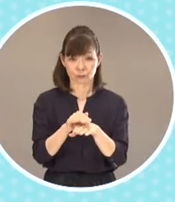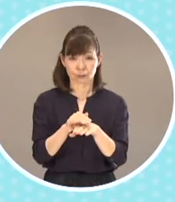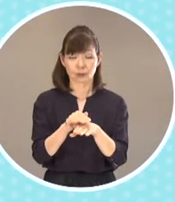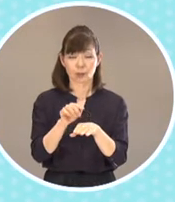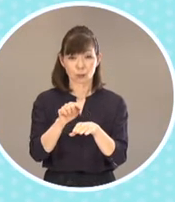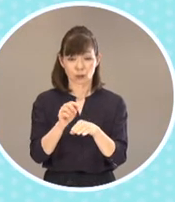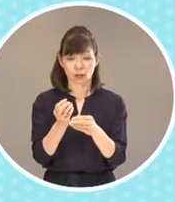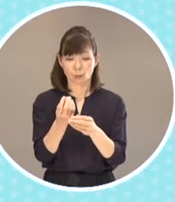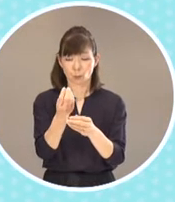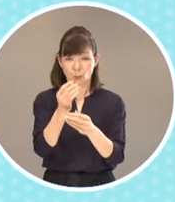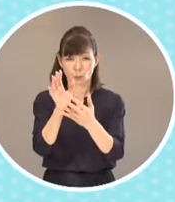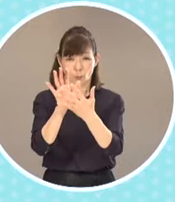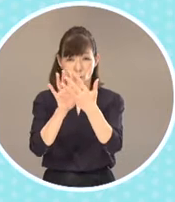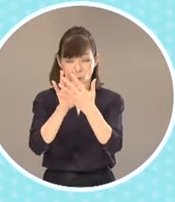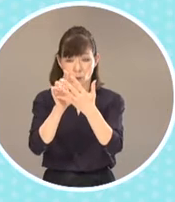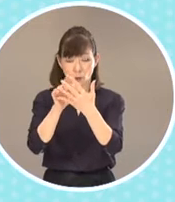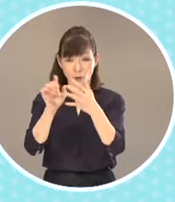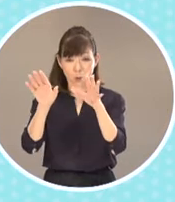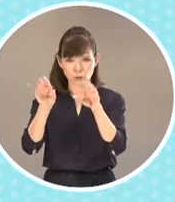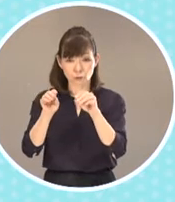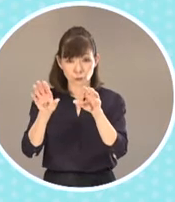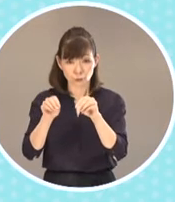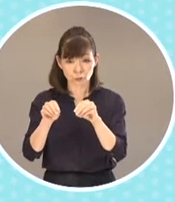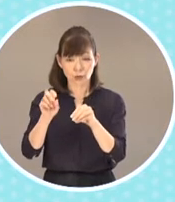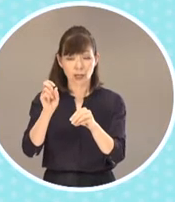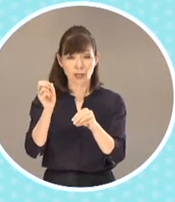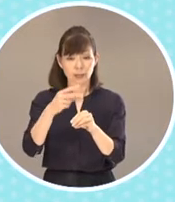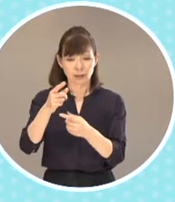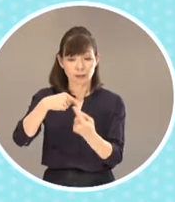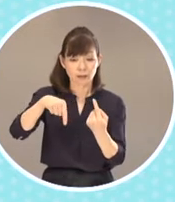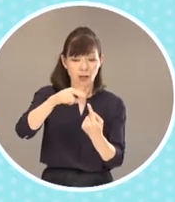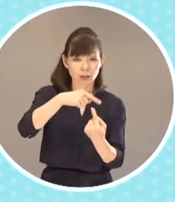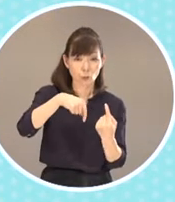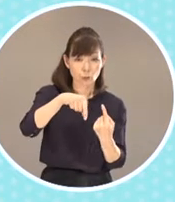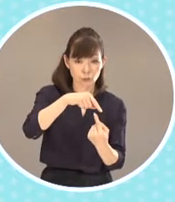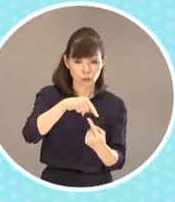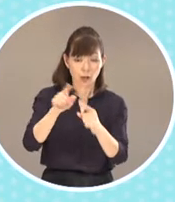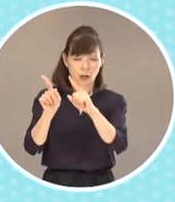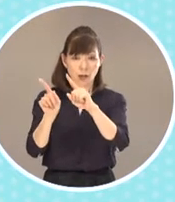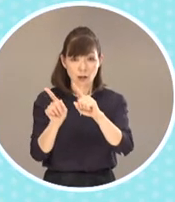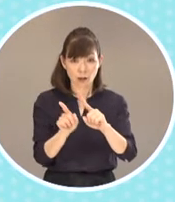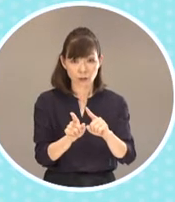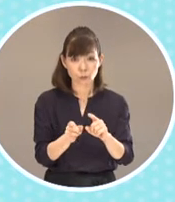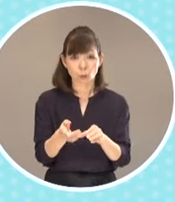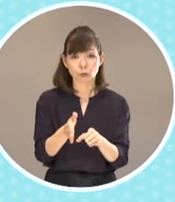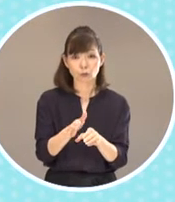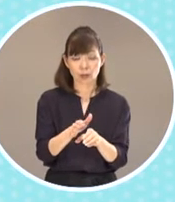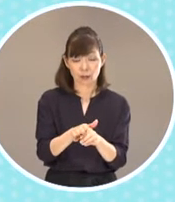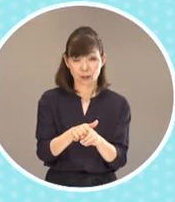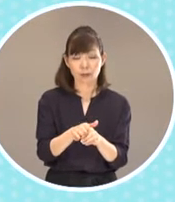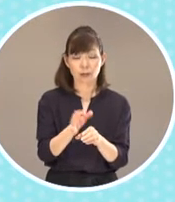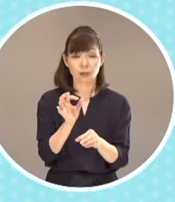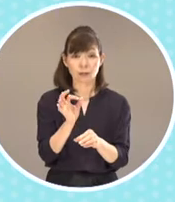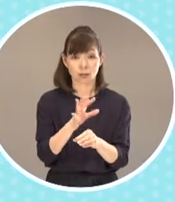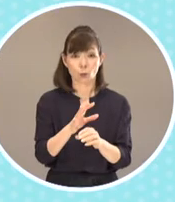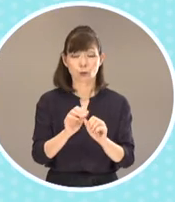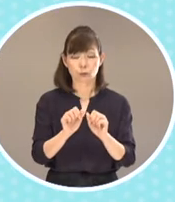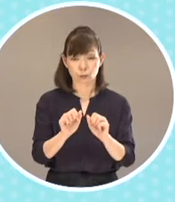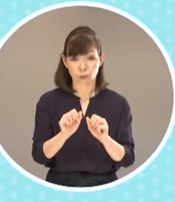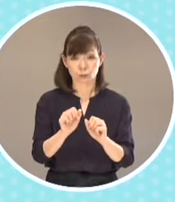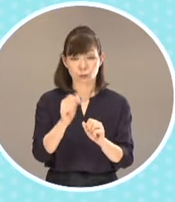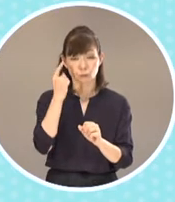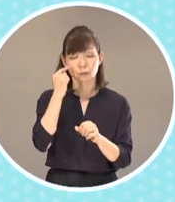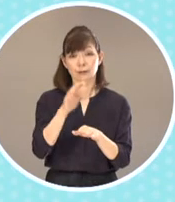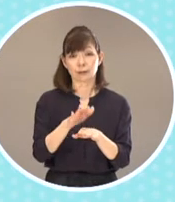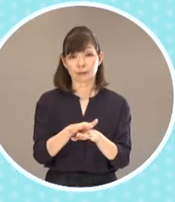出してしまった分を吸収したり再利用したりする、その減らすという部分も含めて差し引きゼロにすると、こういうことを考え